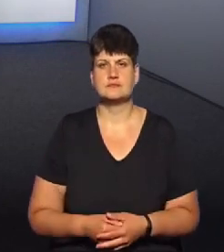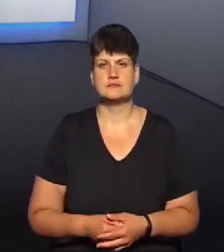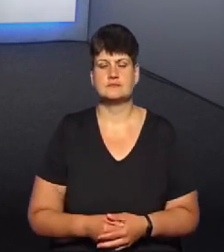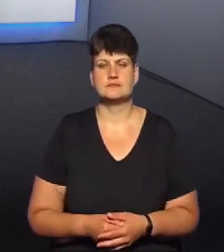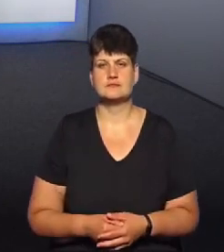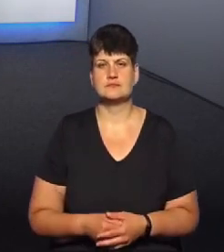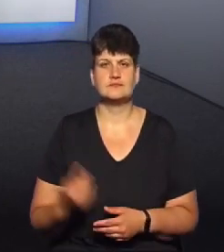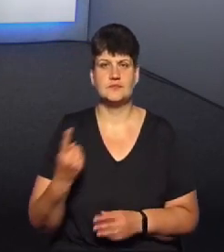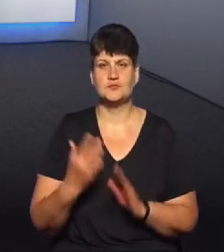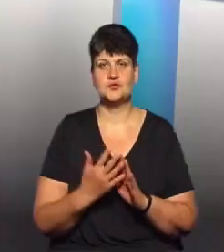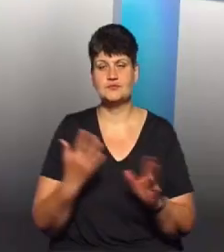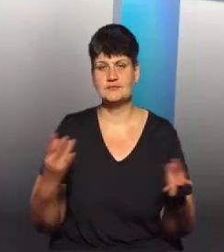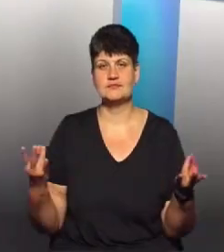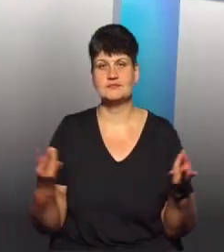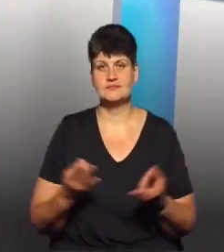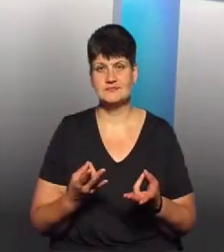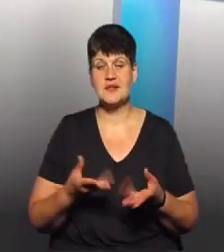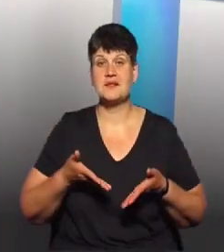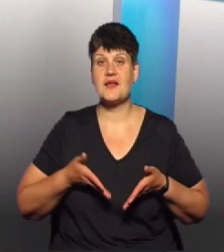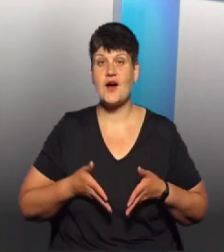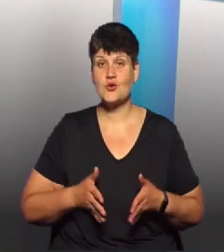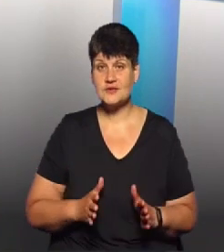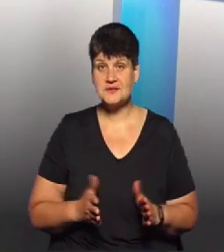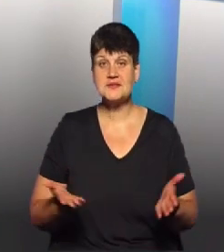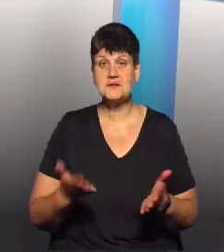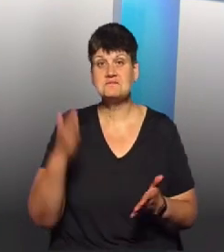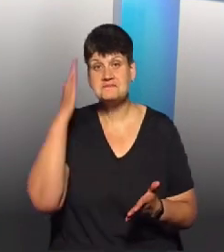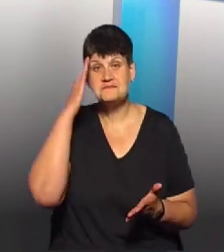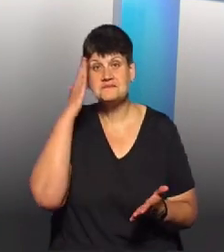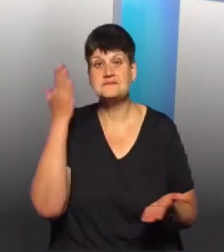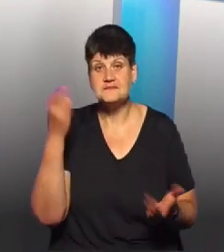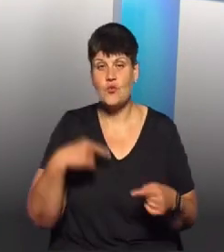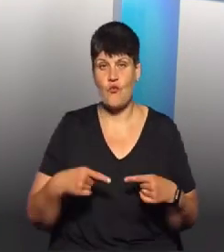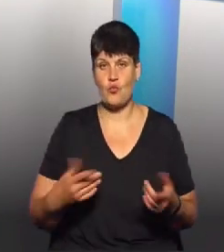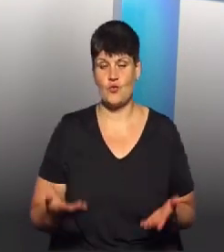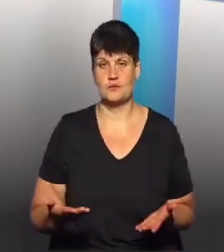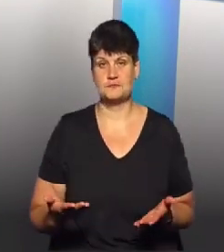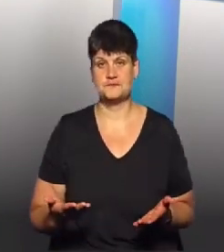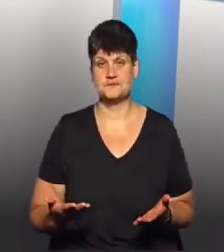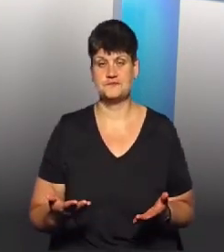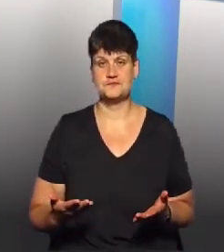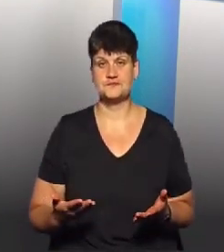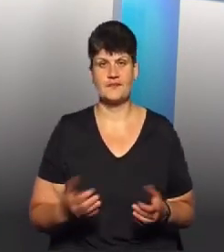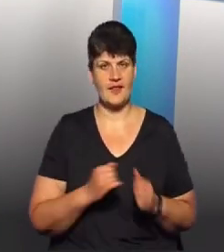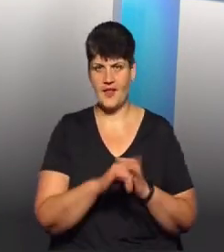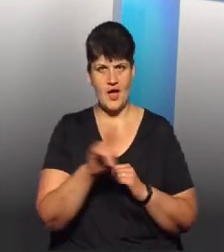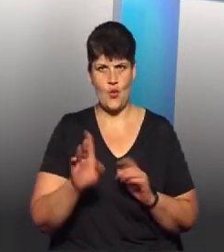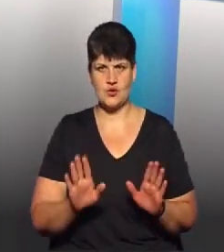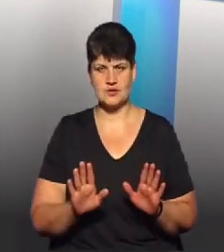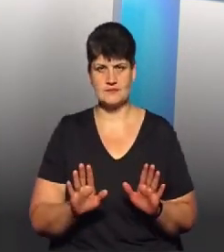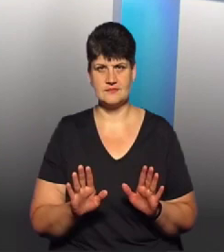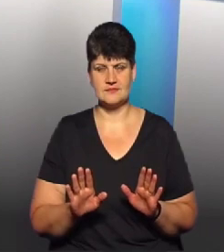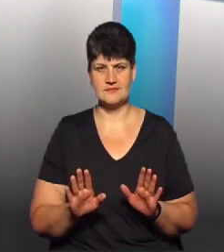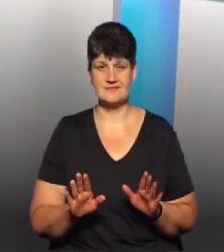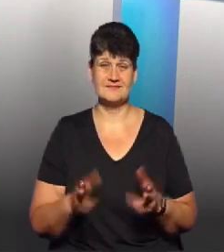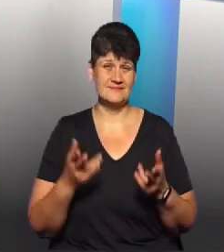першу чергу, треба народитися з якимись здібностями до футболу. Угу. Не кожен може бути, так? Ну,